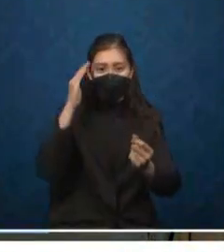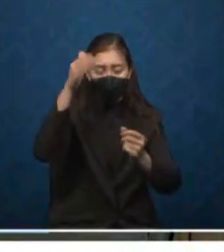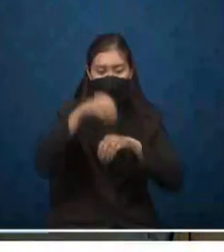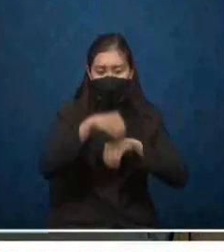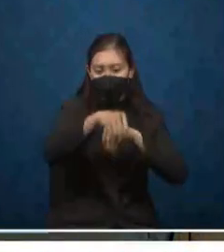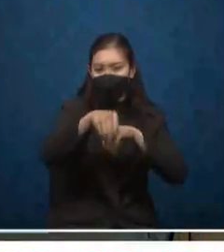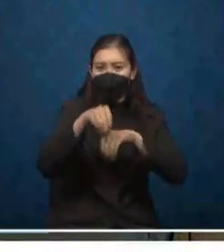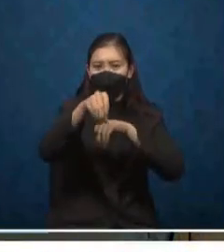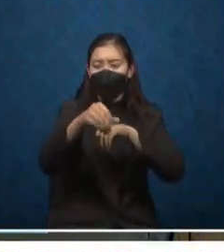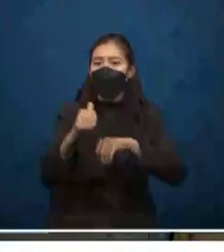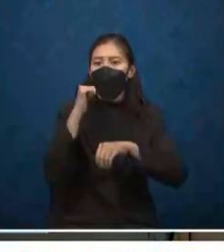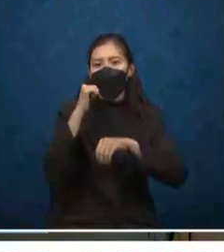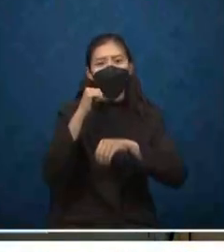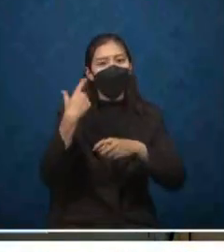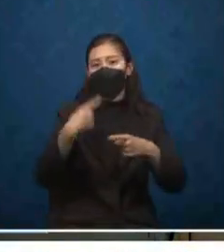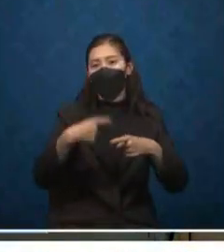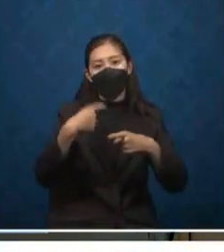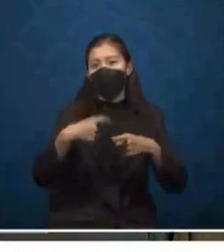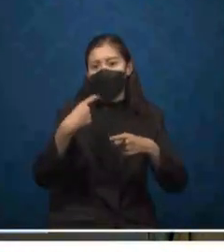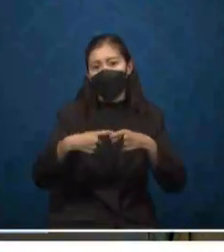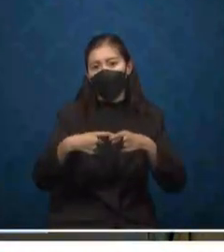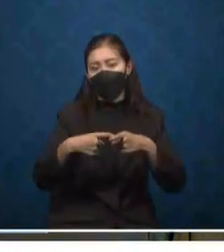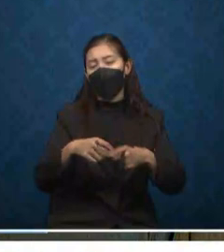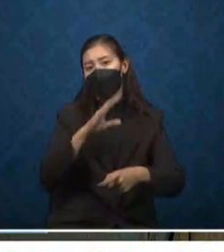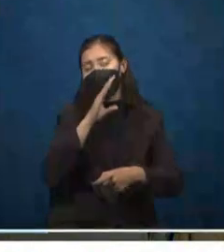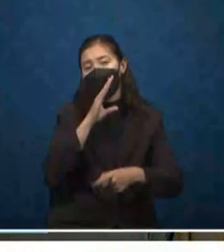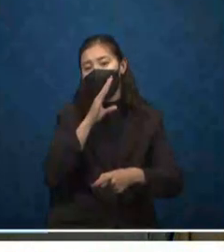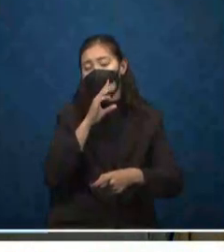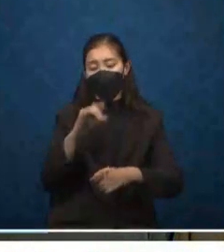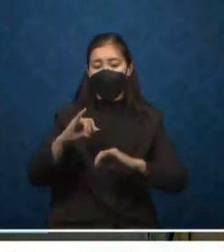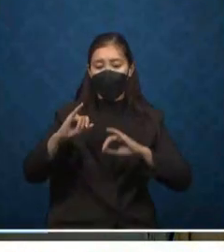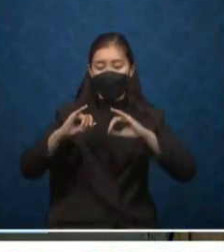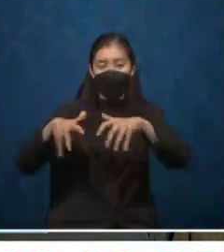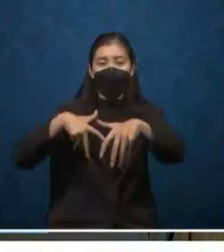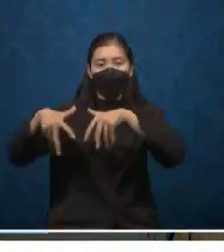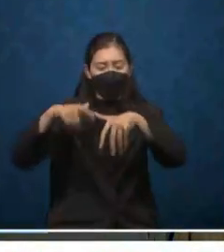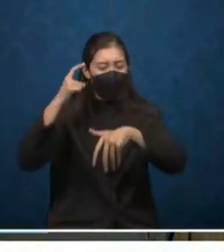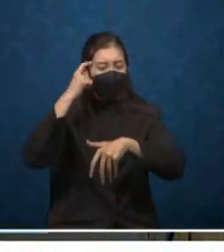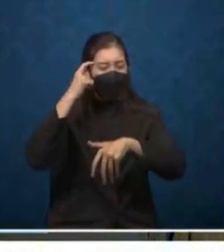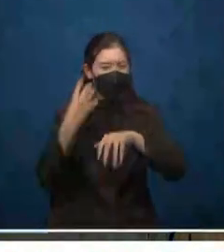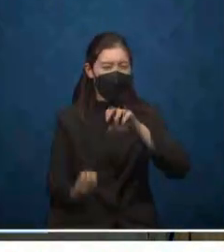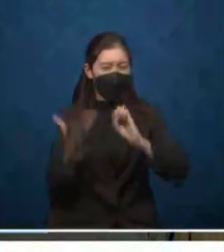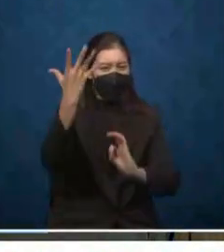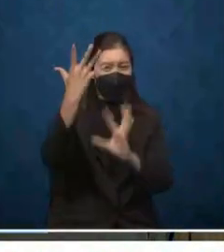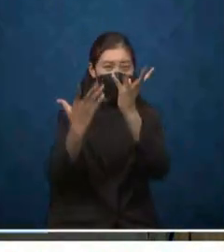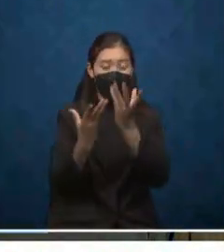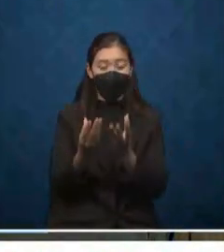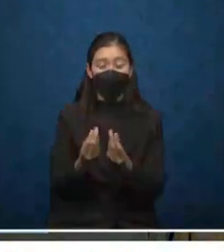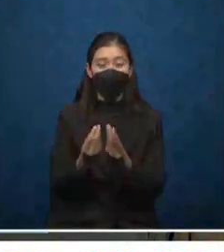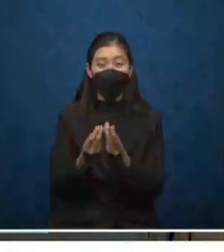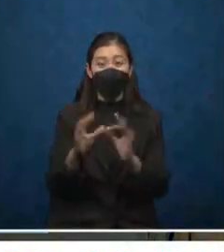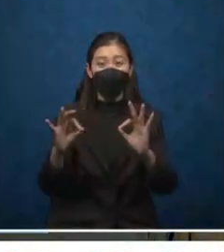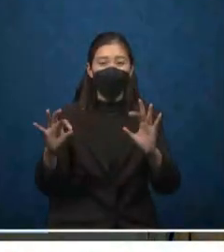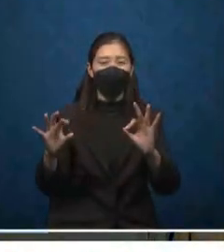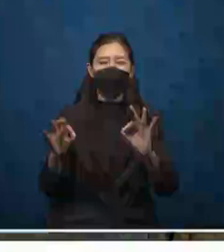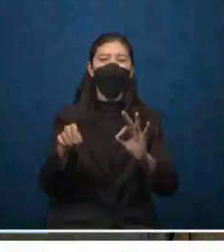ของเขามันไม่คุ้มกับเขาที่จะรักษาพื้นที่ของเขาที่มันเป็นที่รกและมันเป็นป่าชายเลนเอาไว้เขาถางแน่นอนครับ